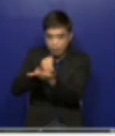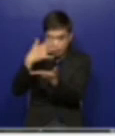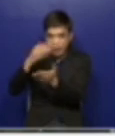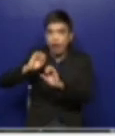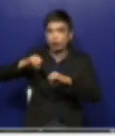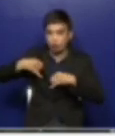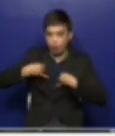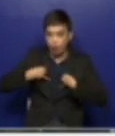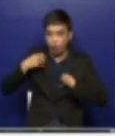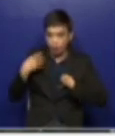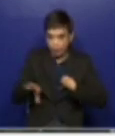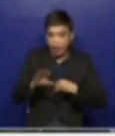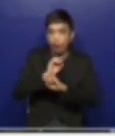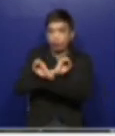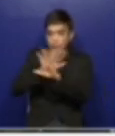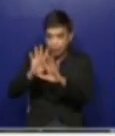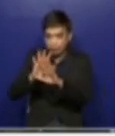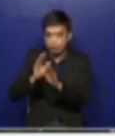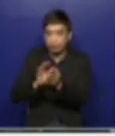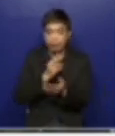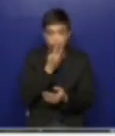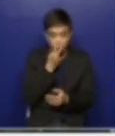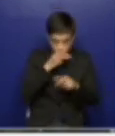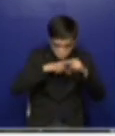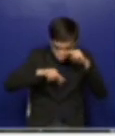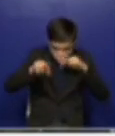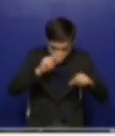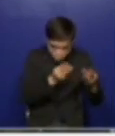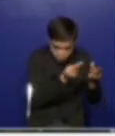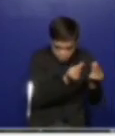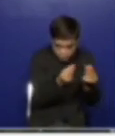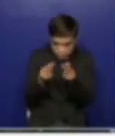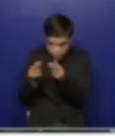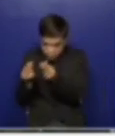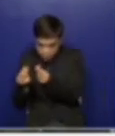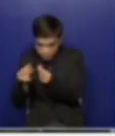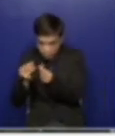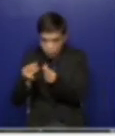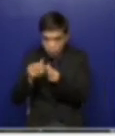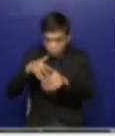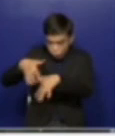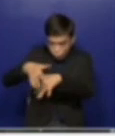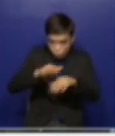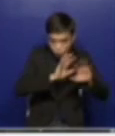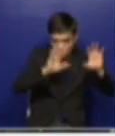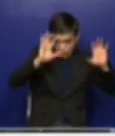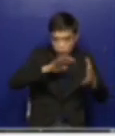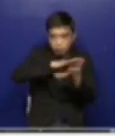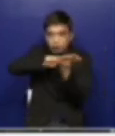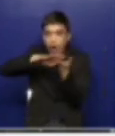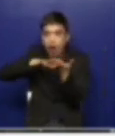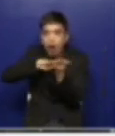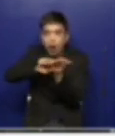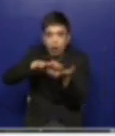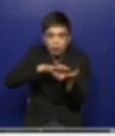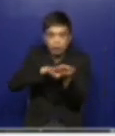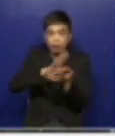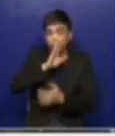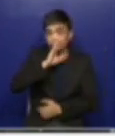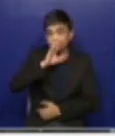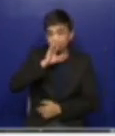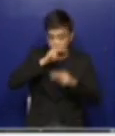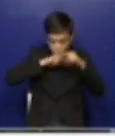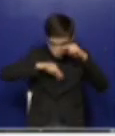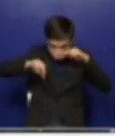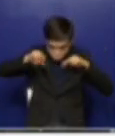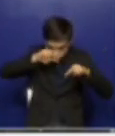จสอบมีที่ดินทับซ้อนกันทั้งของรัฐและประชาชนเพราะในข้อเท็จจริงเมื่อมีการพิสู